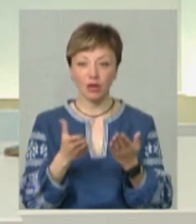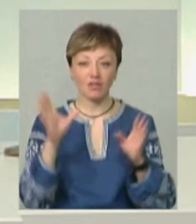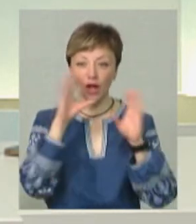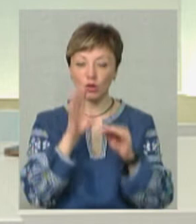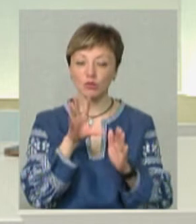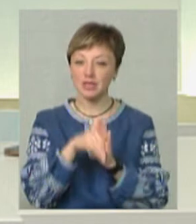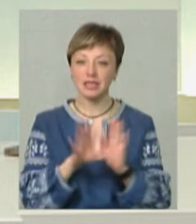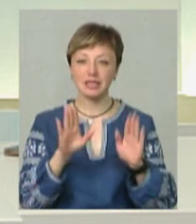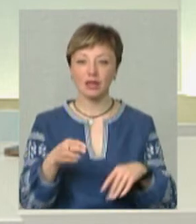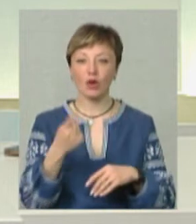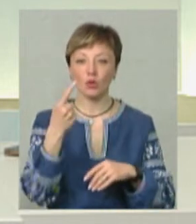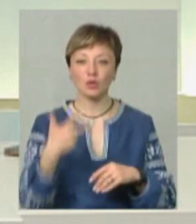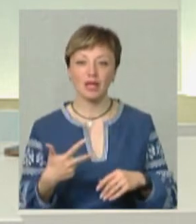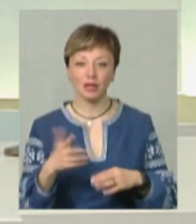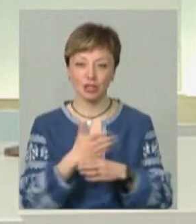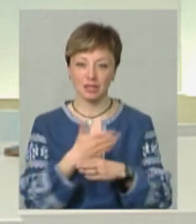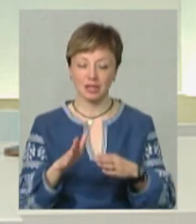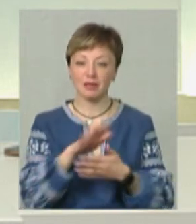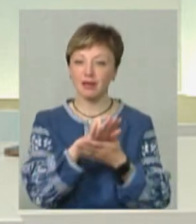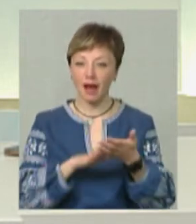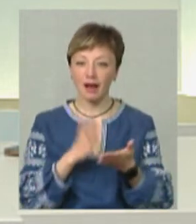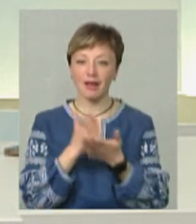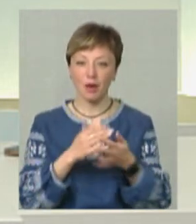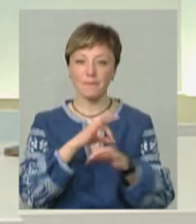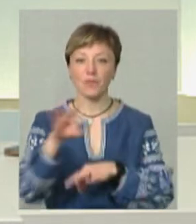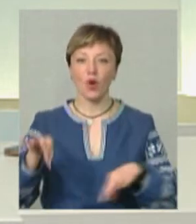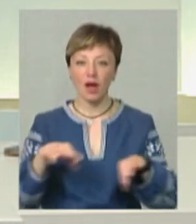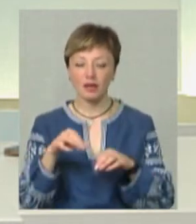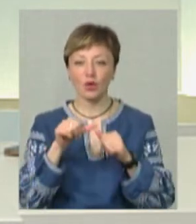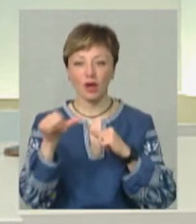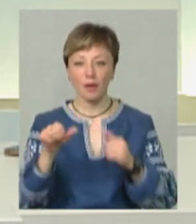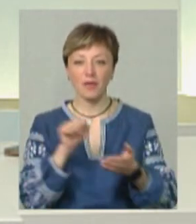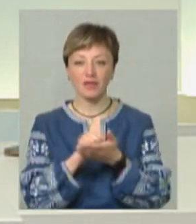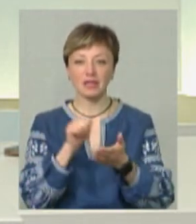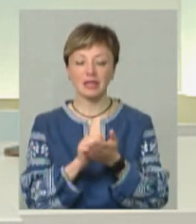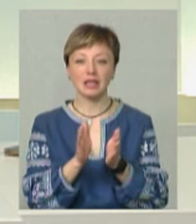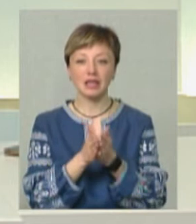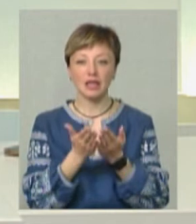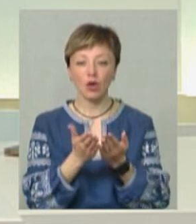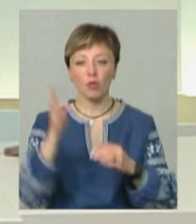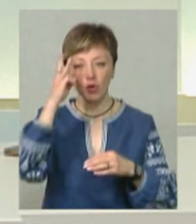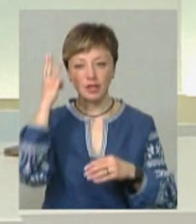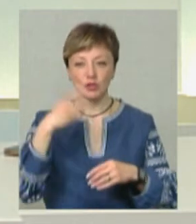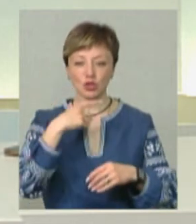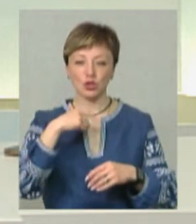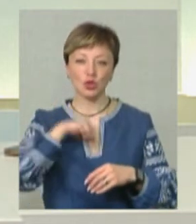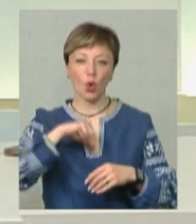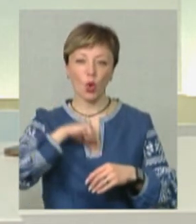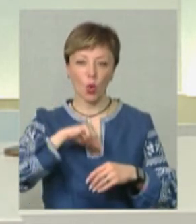вдалося помістити тільки одну третю частину. Тому далі є проекти, що окремо видати книгу по подільській